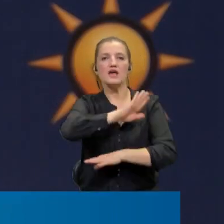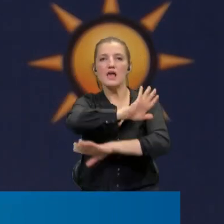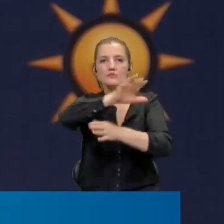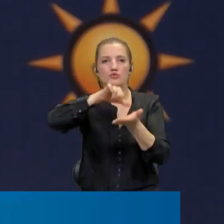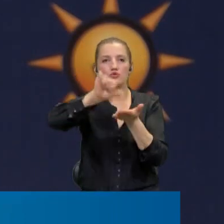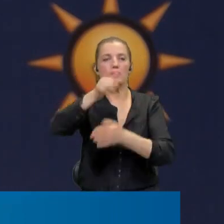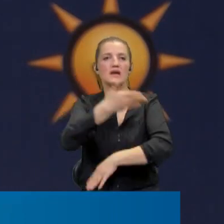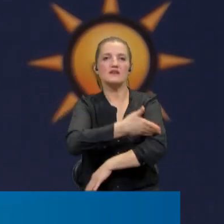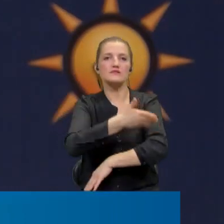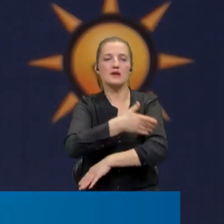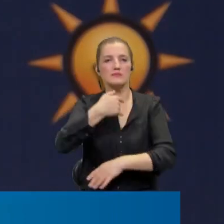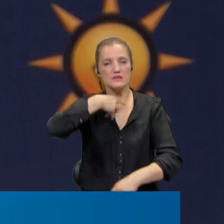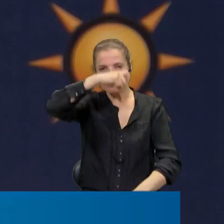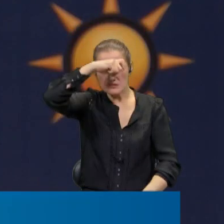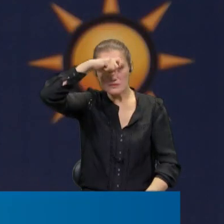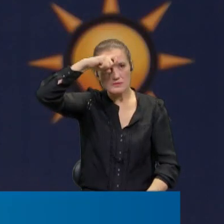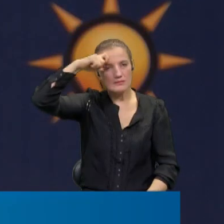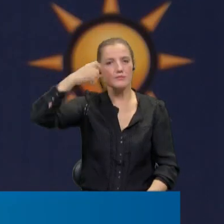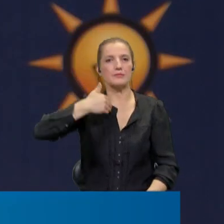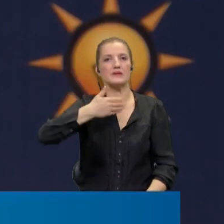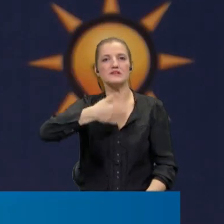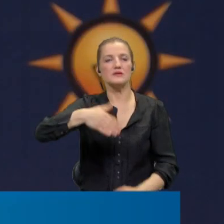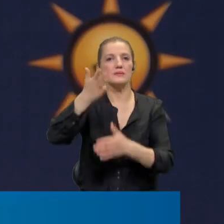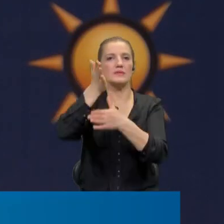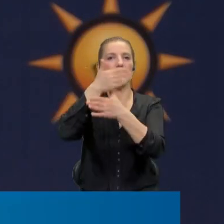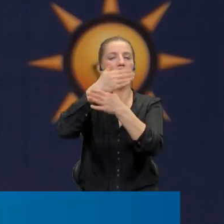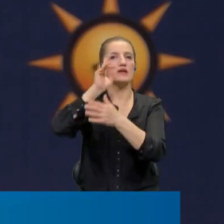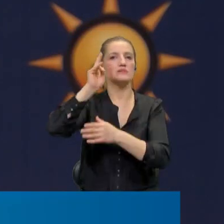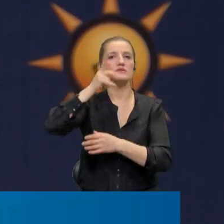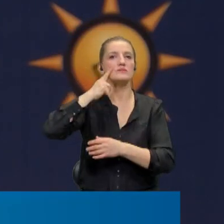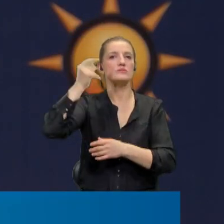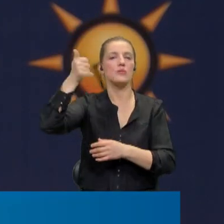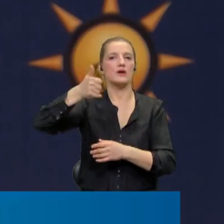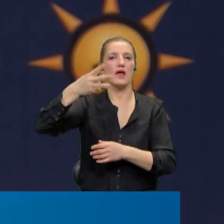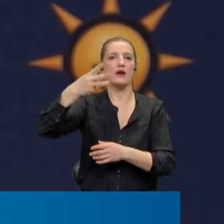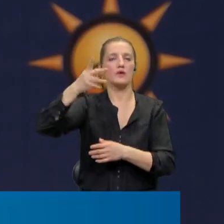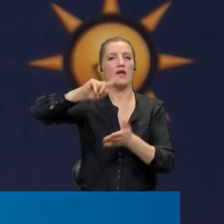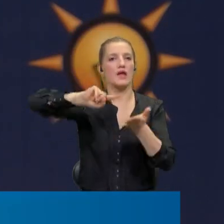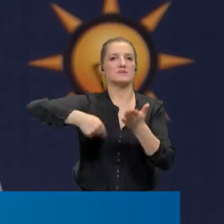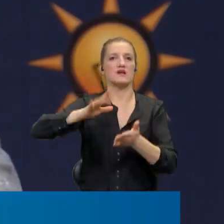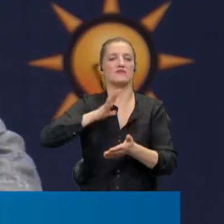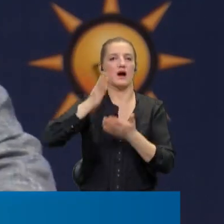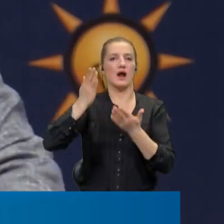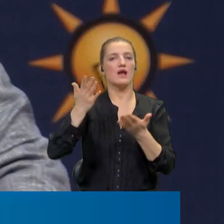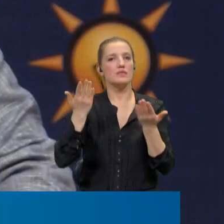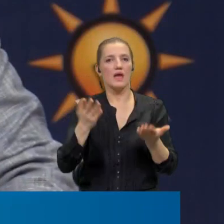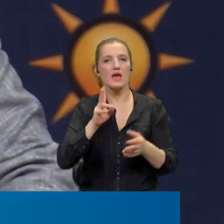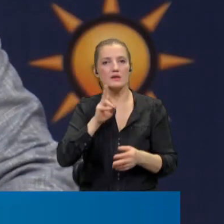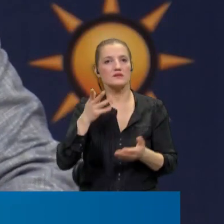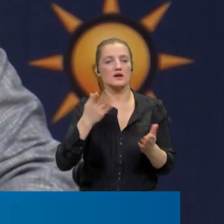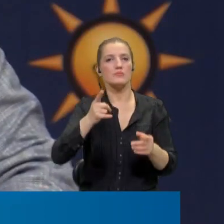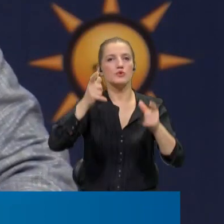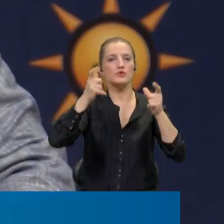hizmetlerde bizim alın terimiz bizim dizlerimizin imzası var ama bu ne yazık ki